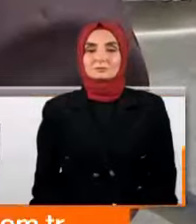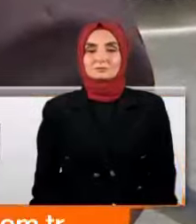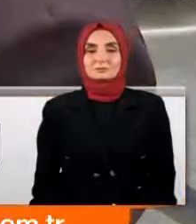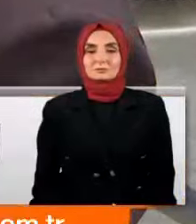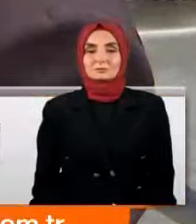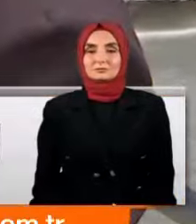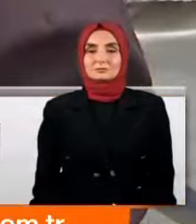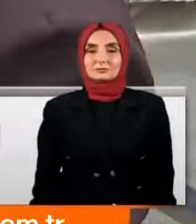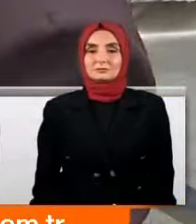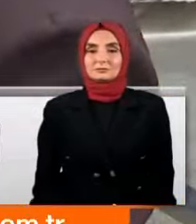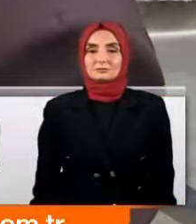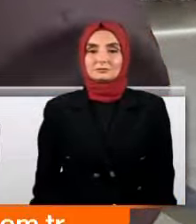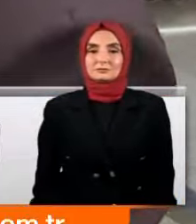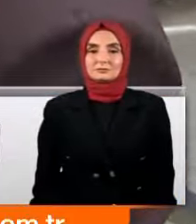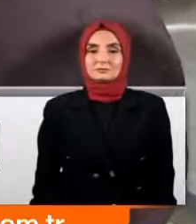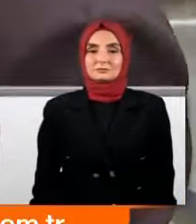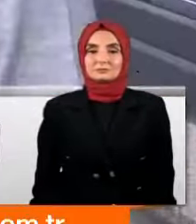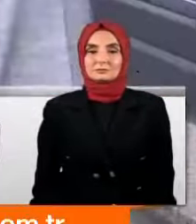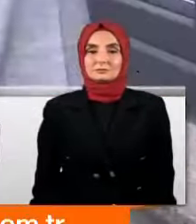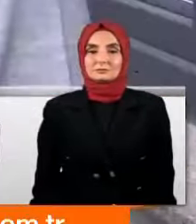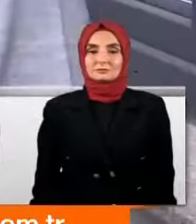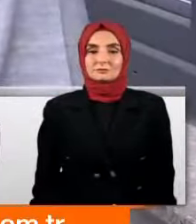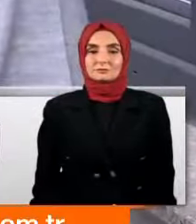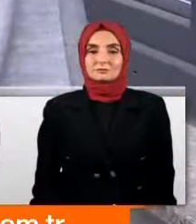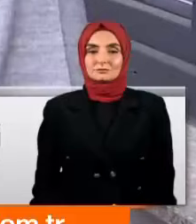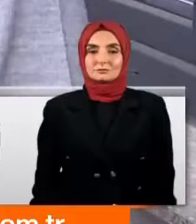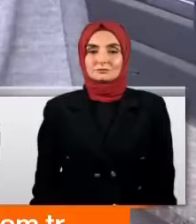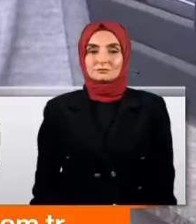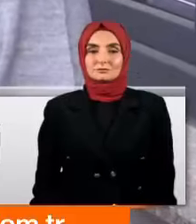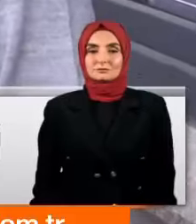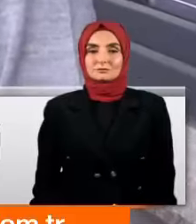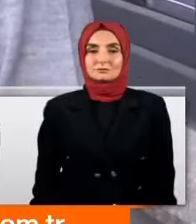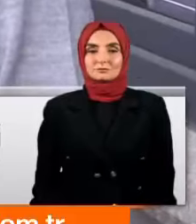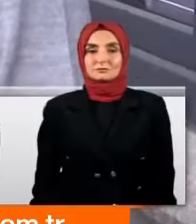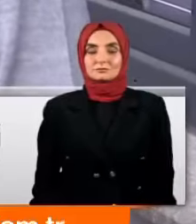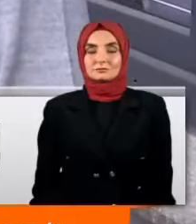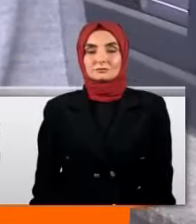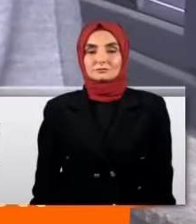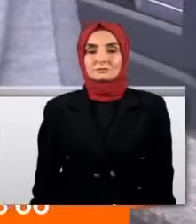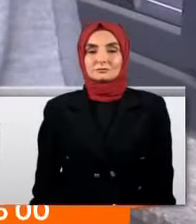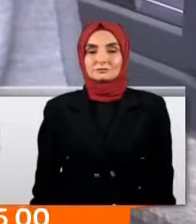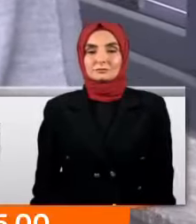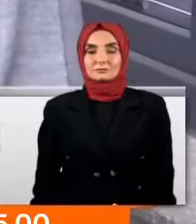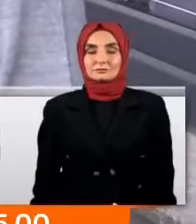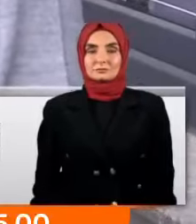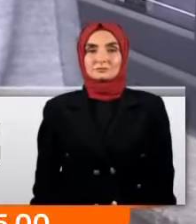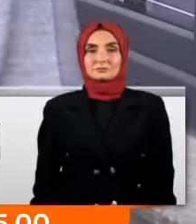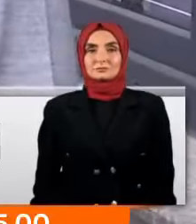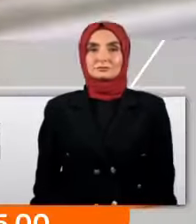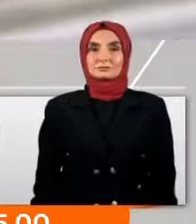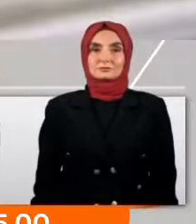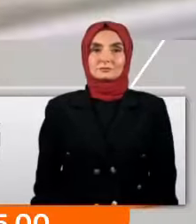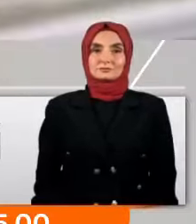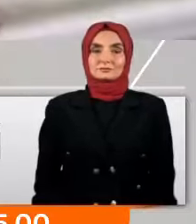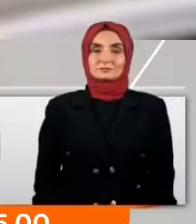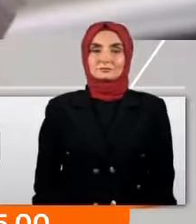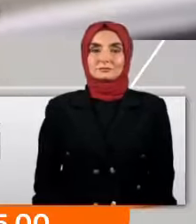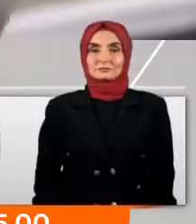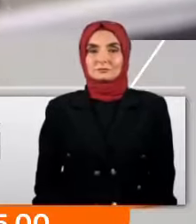bile 5.000 lira kira veriyorlar ya. Kiraya göre tabii ki haksız durumda kalıyor. Yani çünkü o rakamlara hiçbir yerde kira yok.